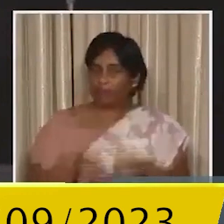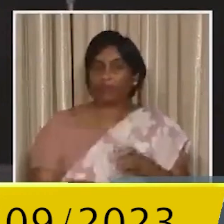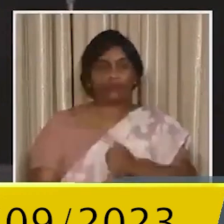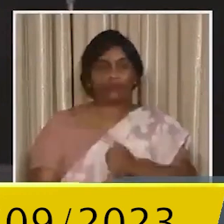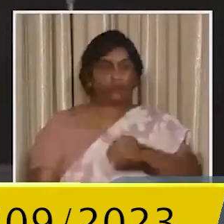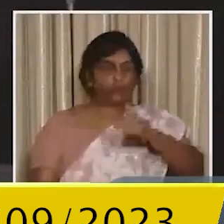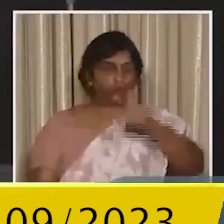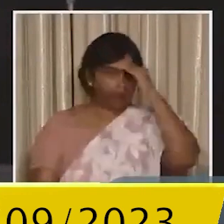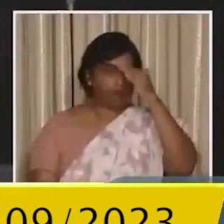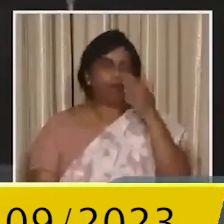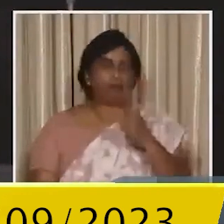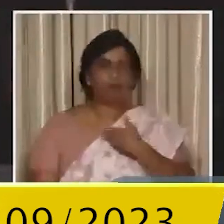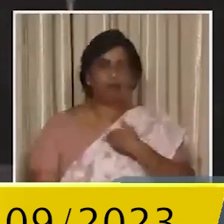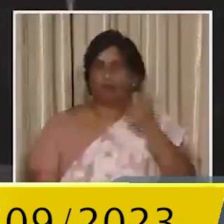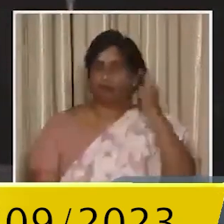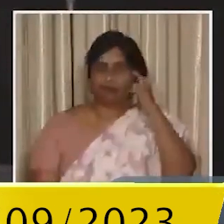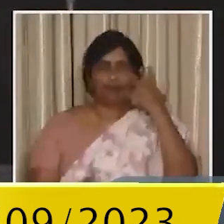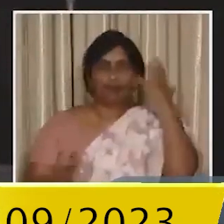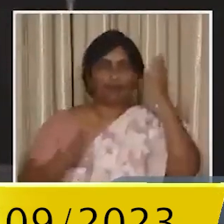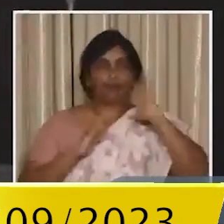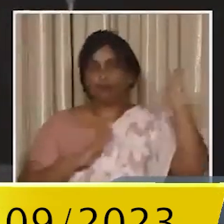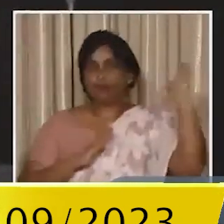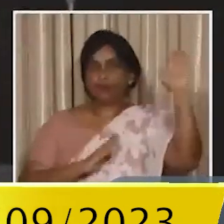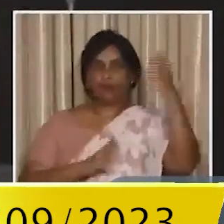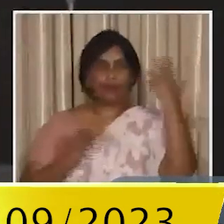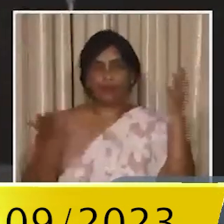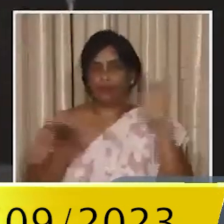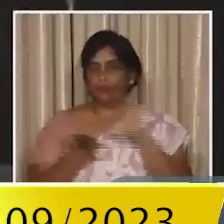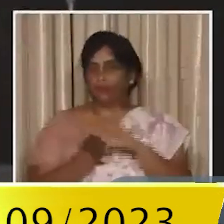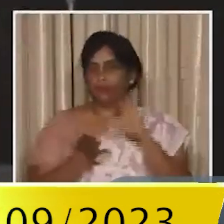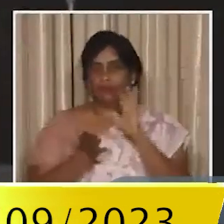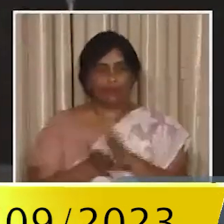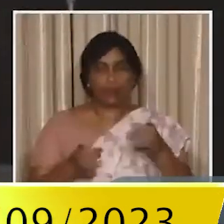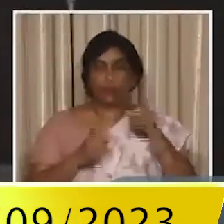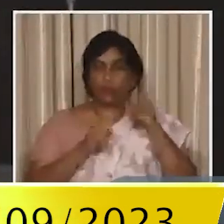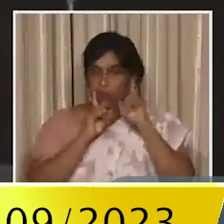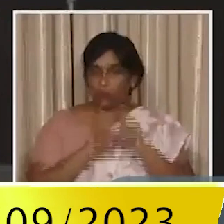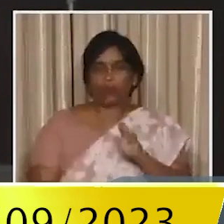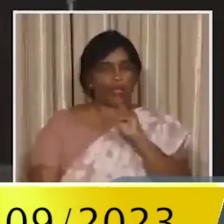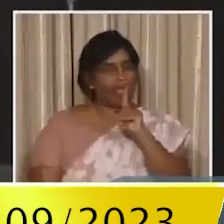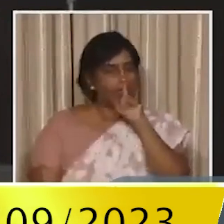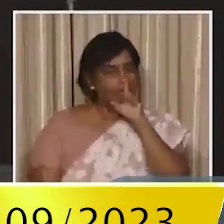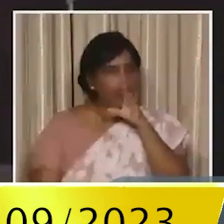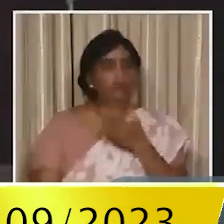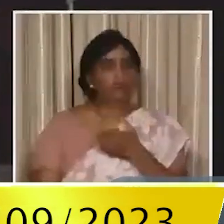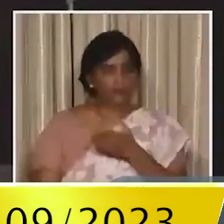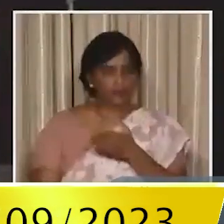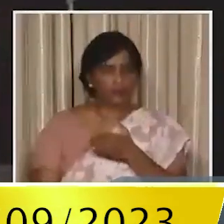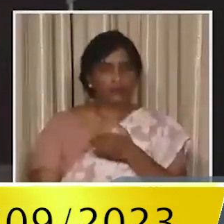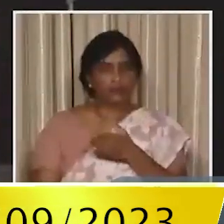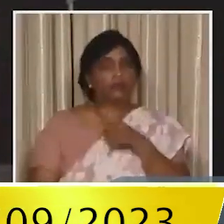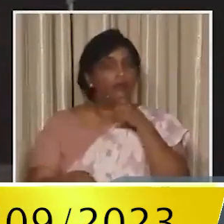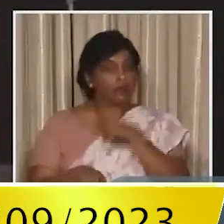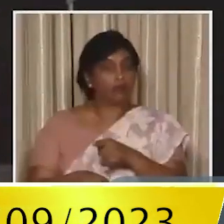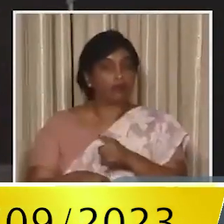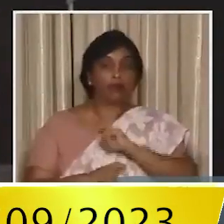ලෝක ඉතිහාසයේ කොහෙවත් බිහි වෙලා තියෙනවා කියලා මේක ඉතාම ලැජ්ජාසහගත තත්ත්වයක් මෙතන මරහඬ දුන්නාට හදි දහගෙන